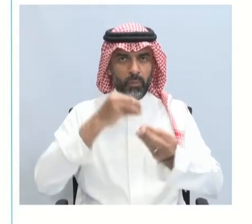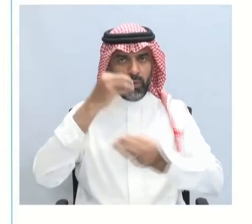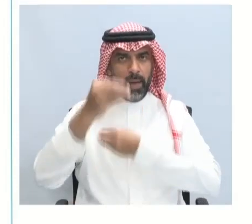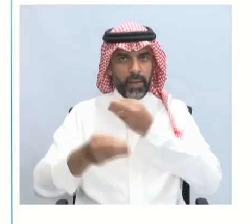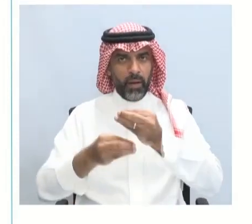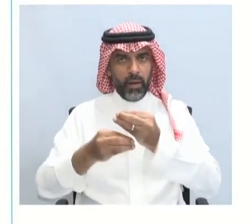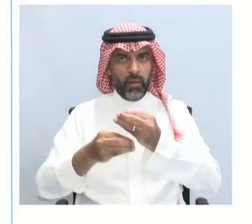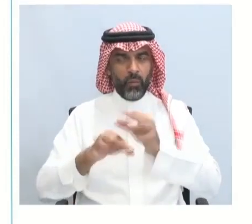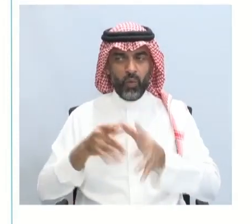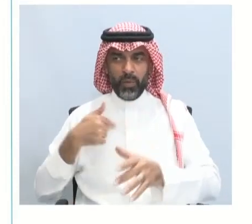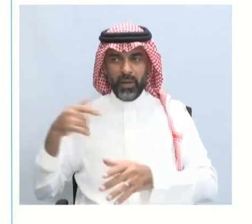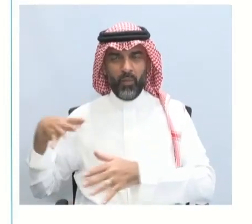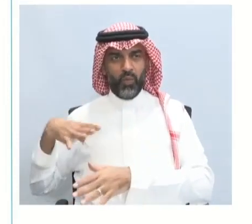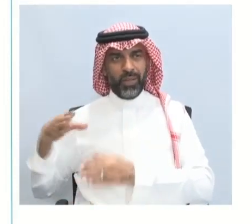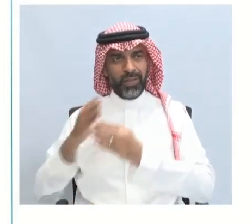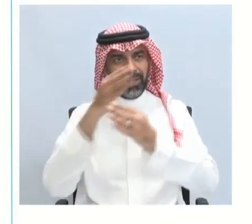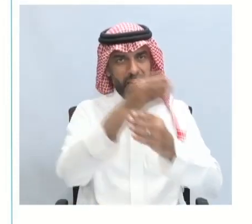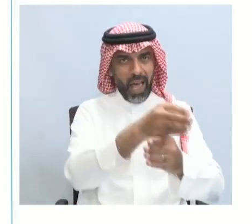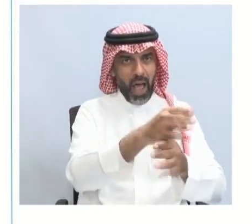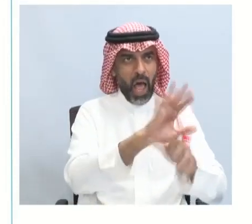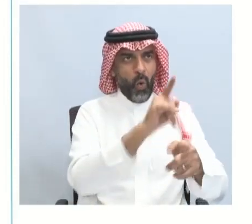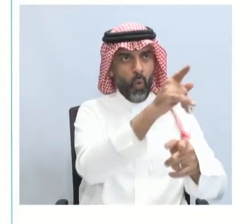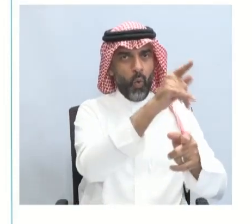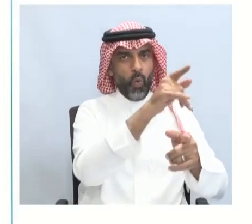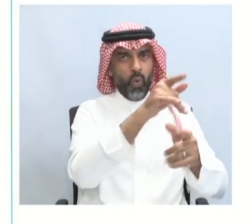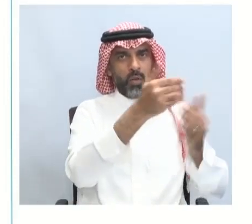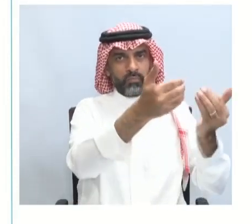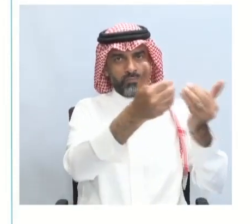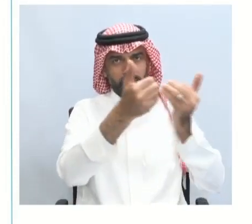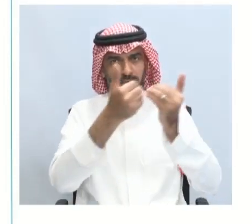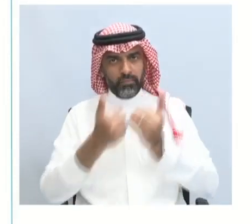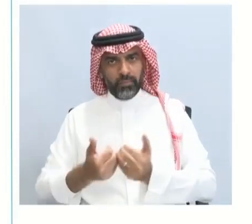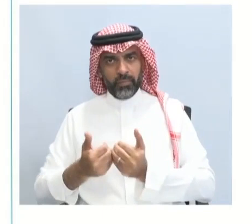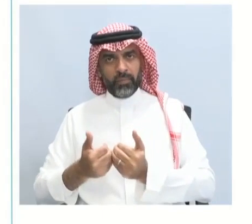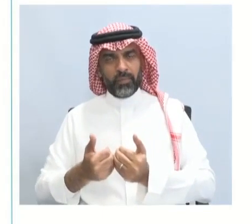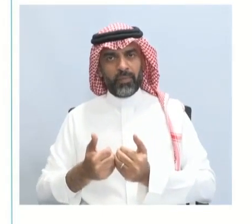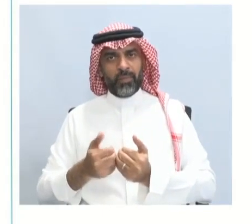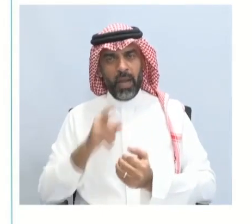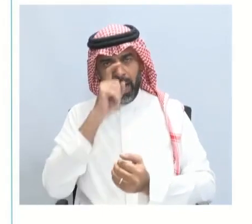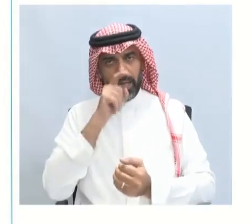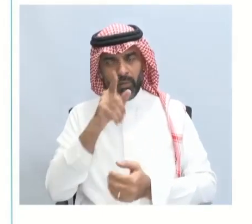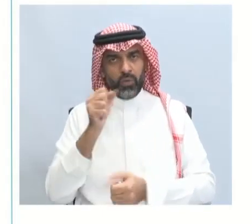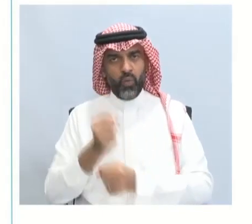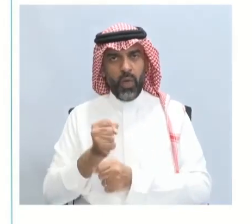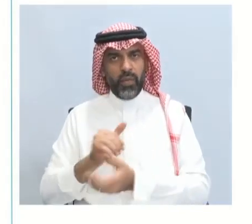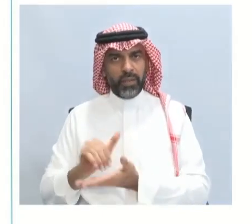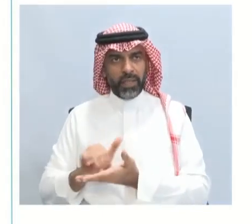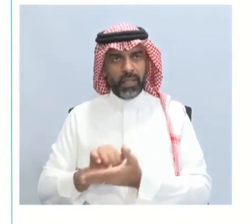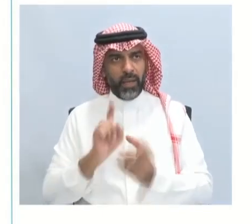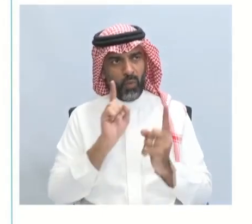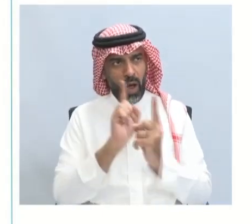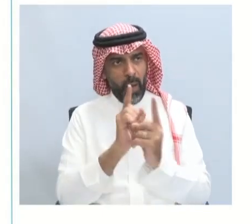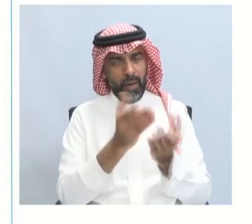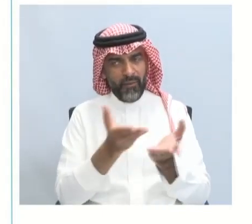واجتماعات لهم تستقبلهم وبالتالي لابد ان تفهم كما ذكرنا طبيعه العلاقات ما بين مديرك وطبيعه